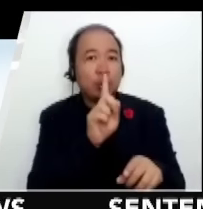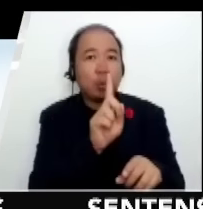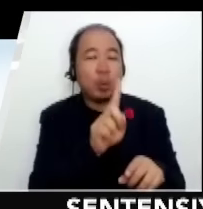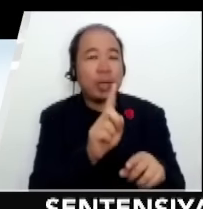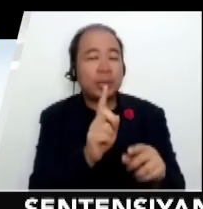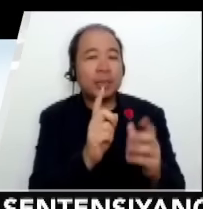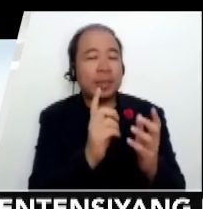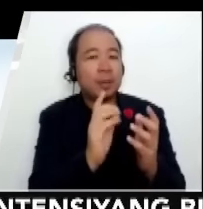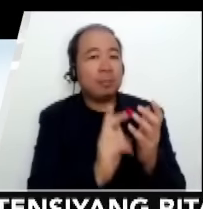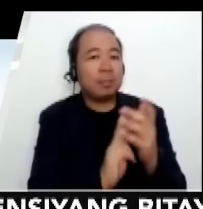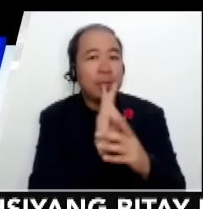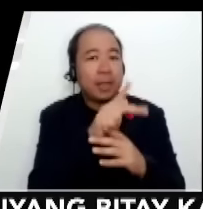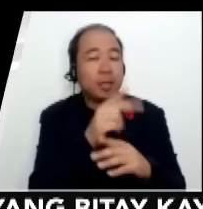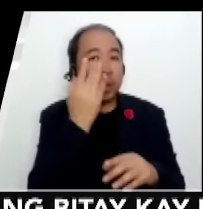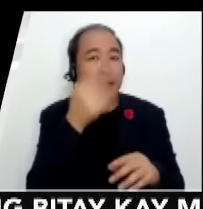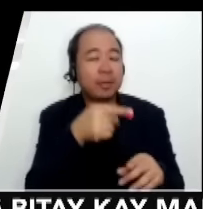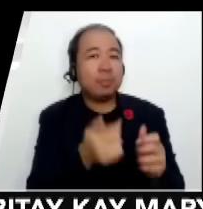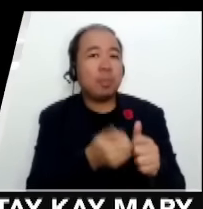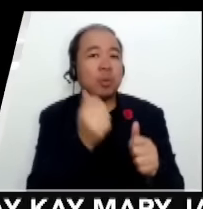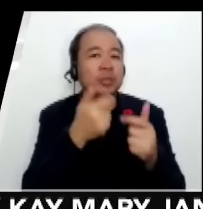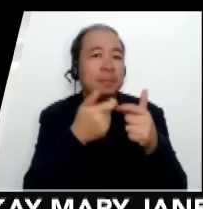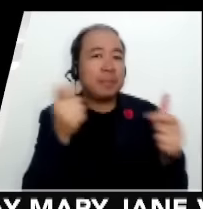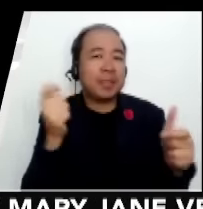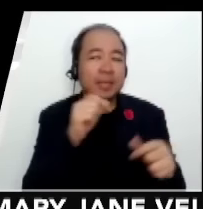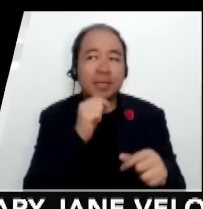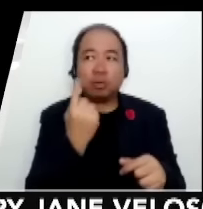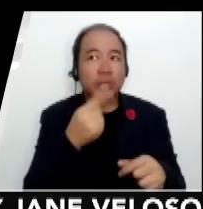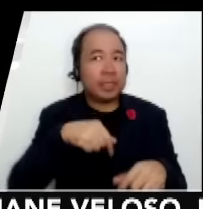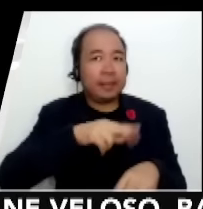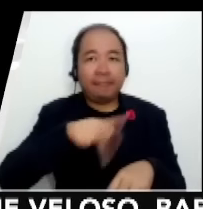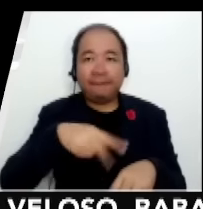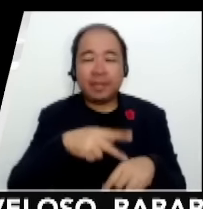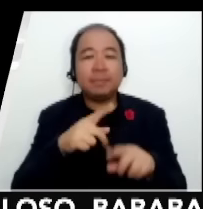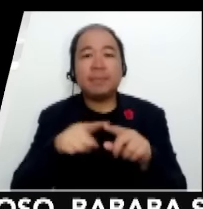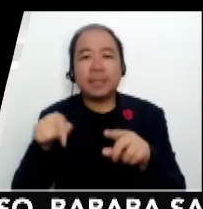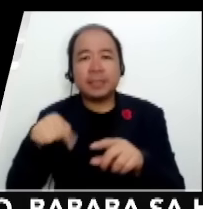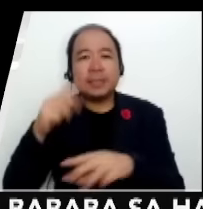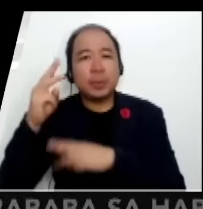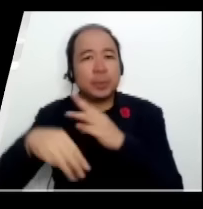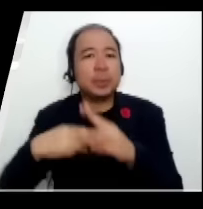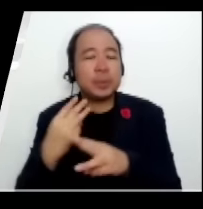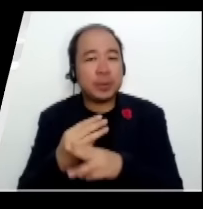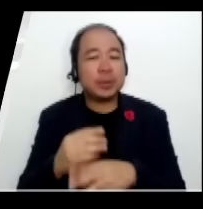ang pinakamalaki. Hindi lang sa Pilipinas, kundi sa buong mundo.